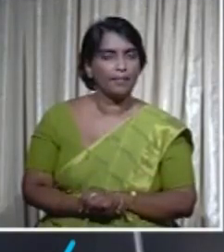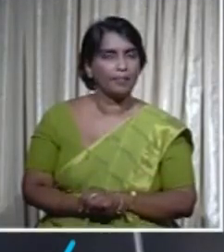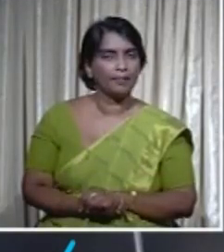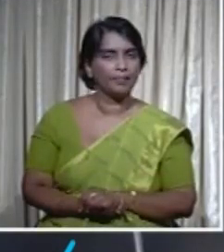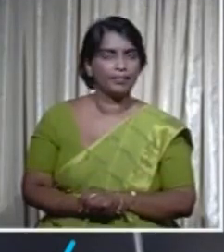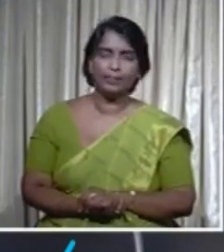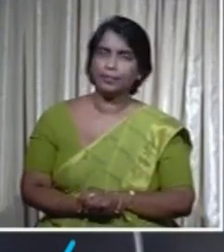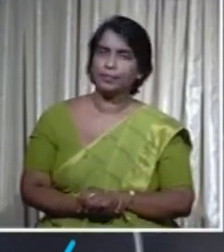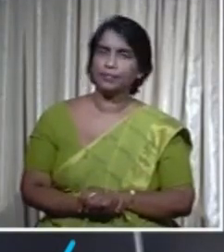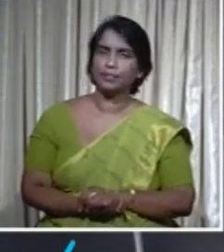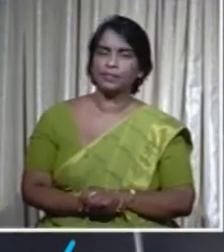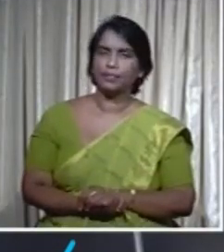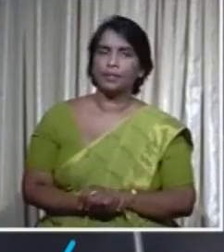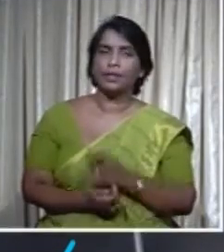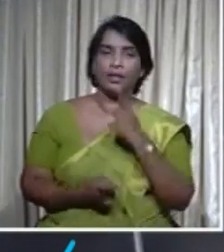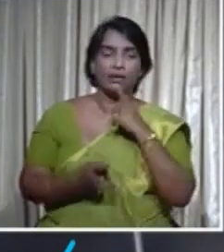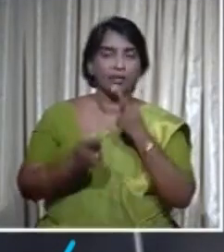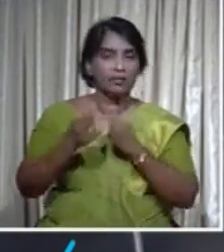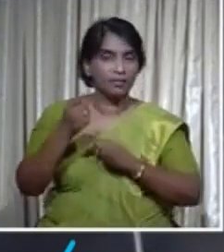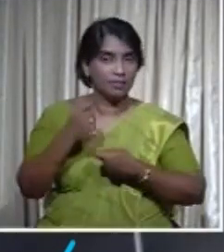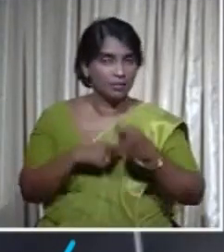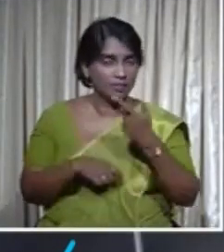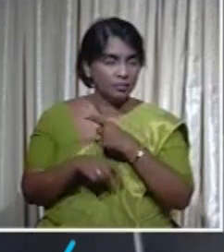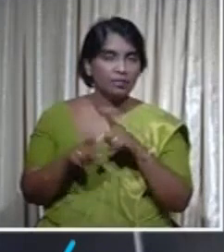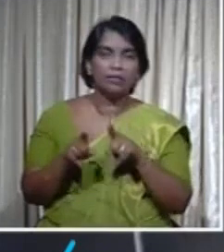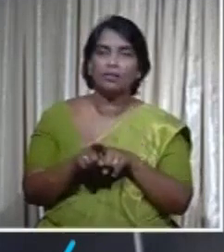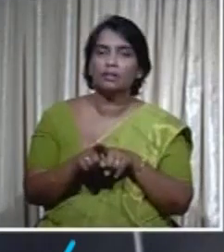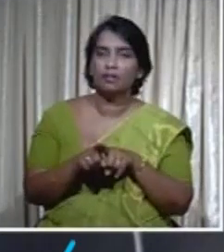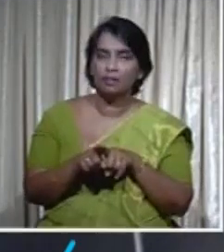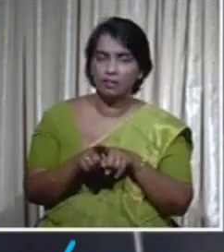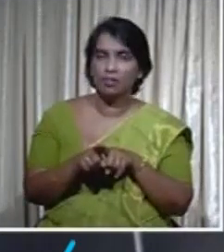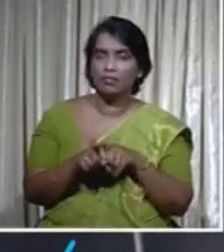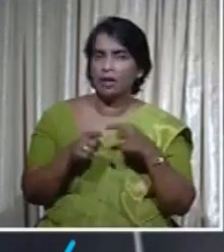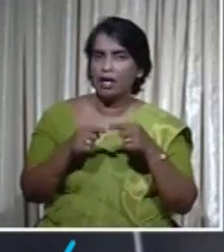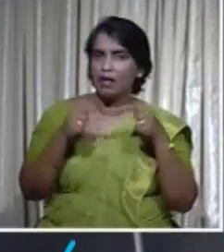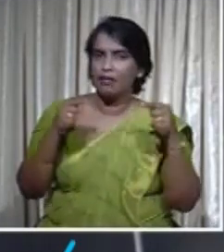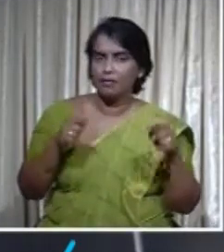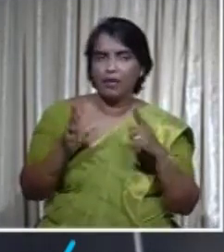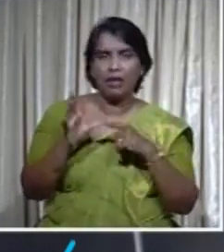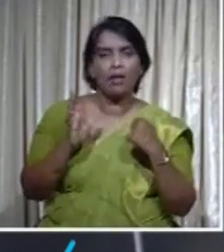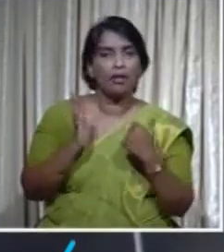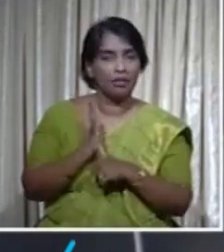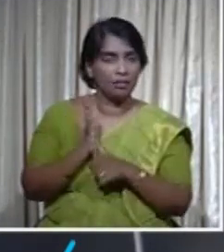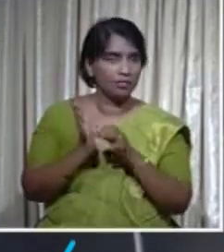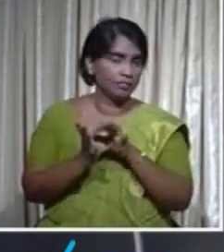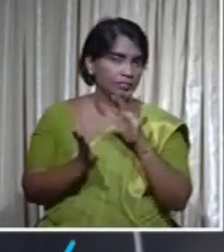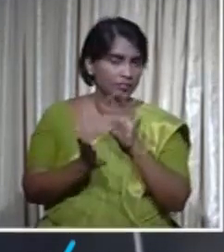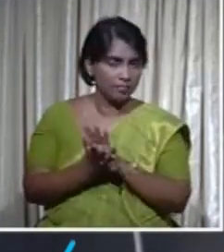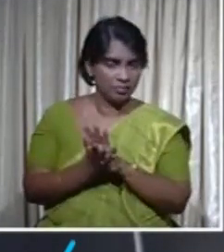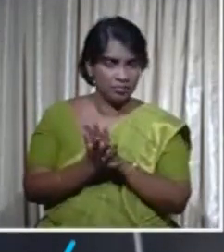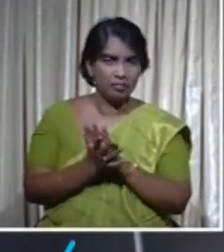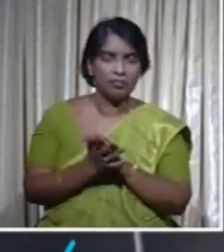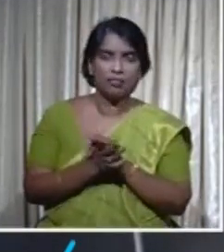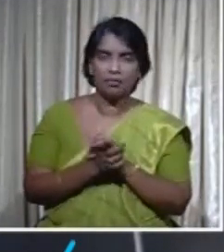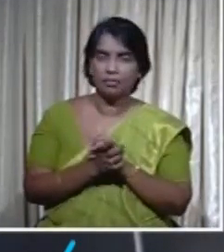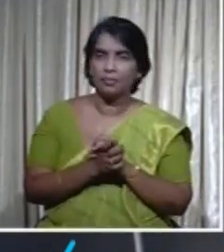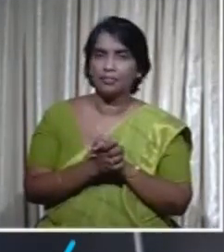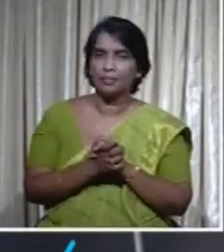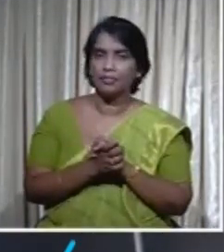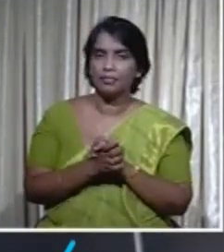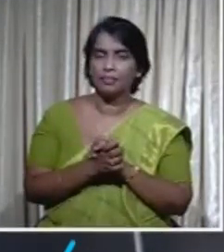இந்த சட்டமாக்கப்பட இருக்கிறது எங்களுடைய மக்களை பொறுத்தமட்டிலே விவசாயிகளை பொறுத்தமட்டிலே இந்த